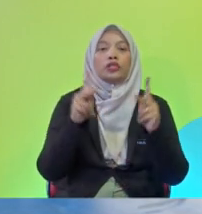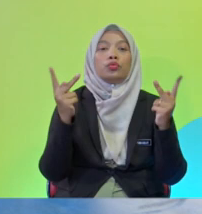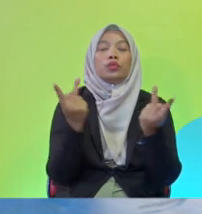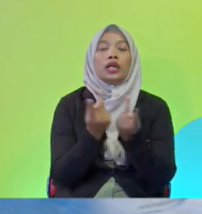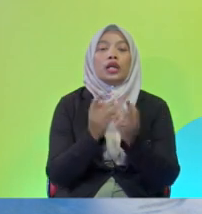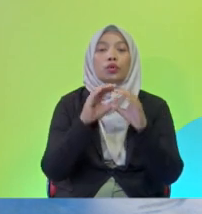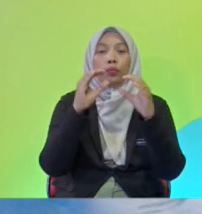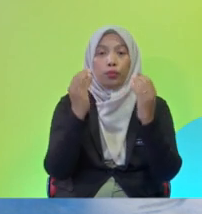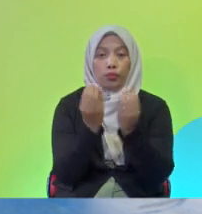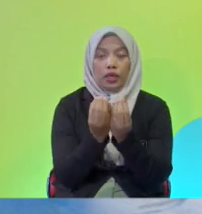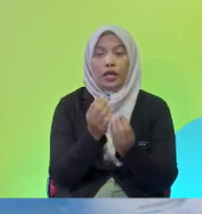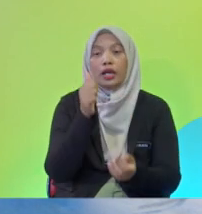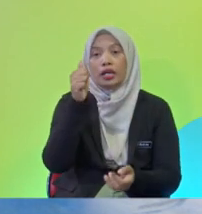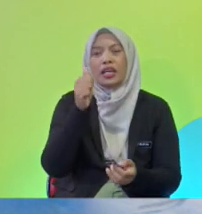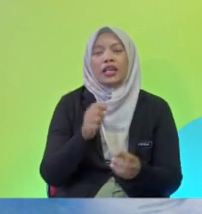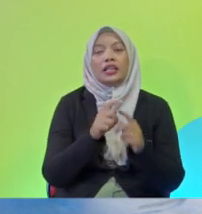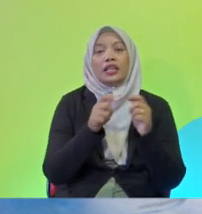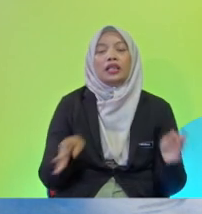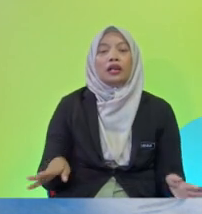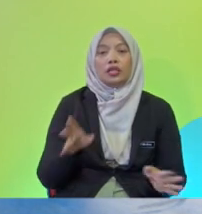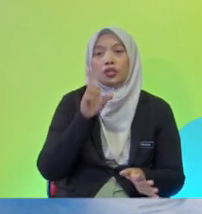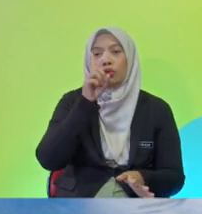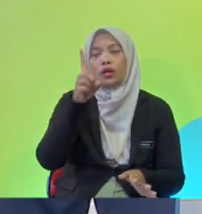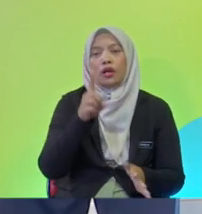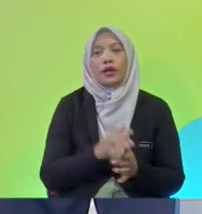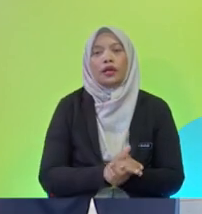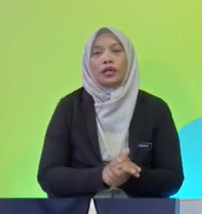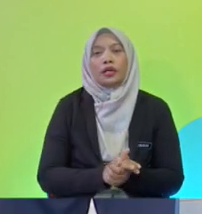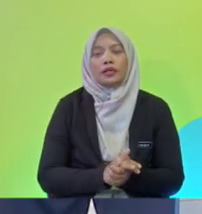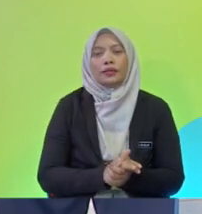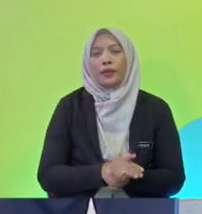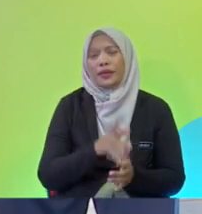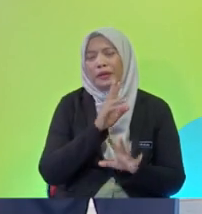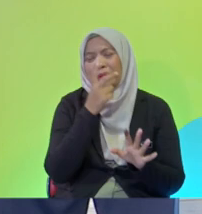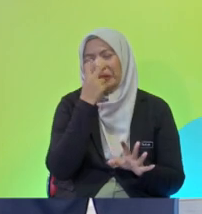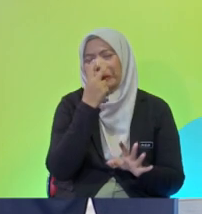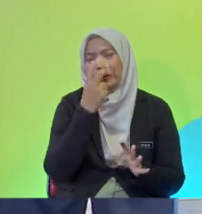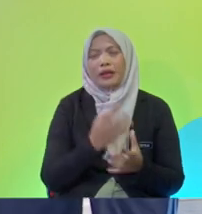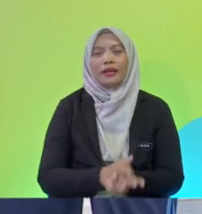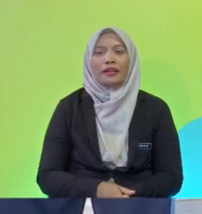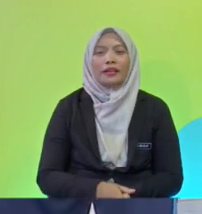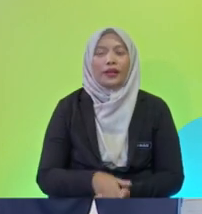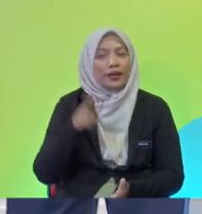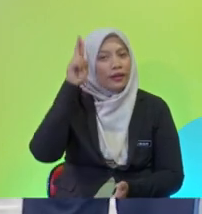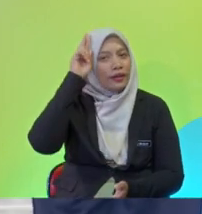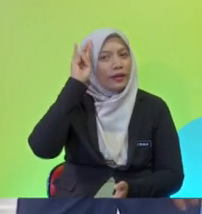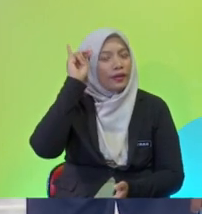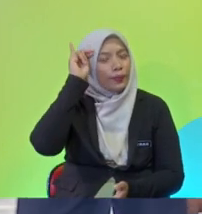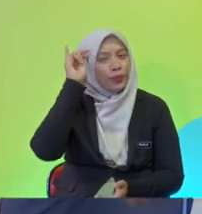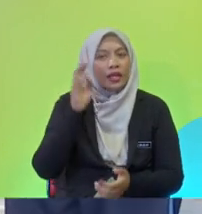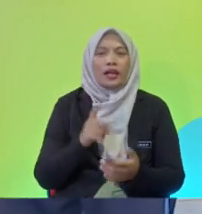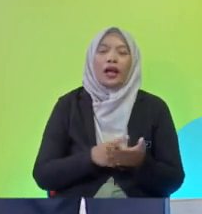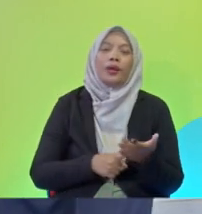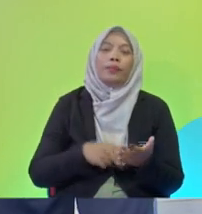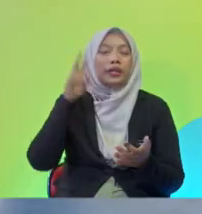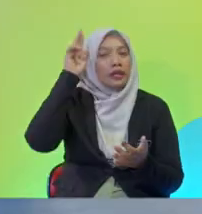ni, cikgu. Yang mana tinggal seorang-seorang dah, cikgu. Ya, betul. Selamat dia tak nangis, cikgu. Raimi, ya. Raimi. Okay. Jadi, bila dah tinggal seorang-seorang tu,